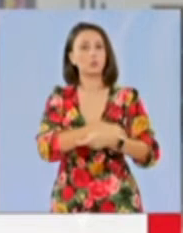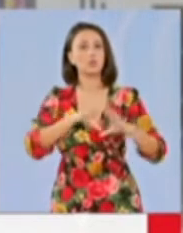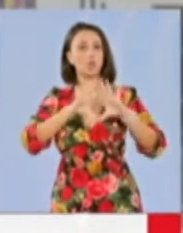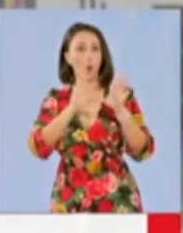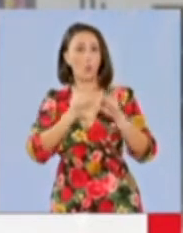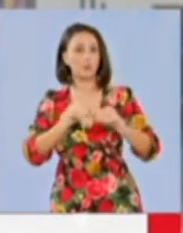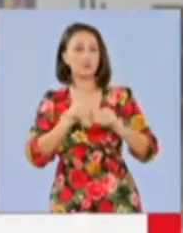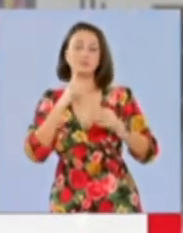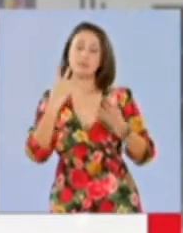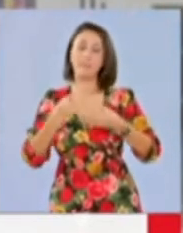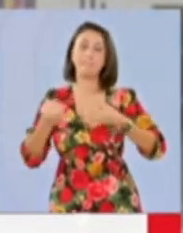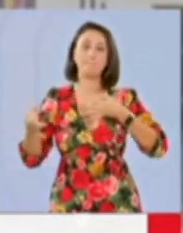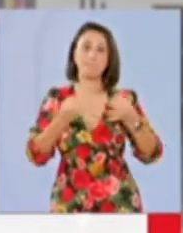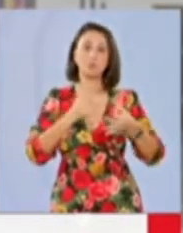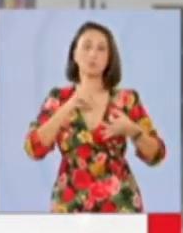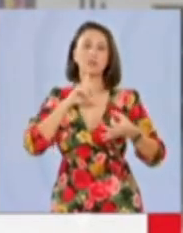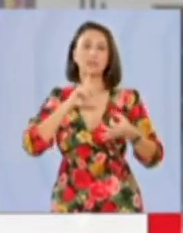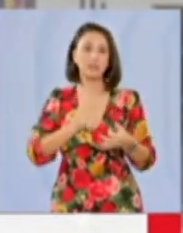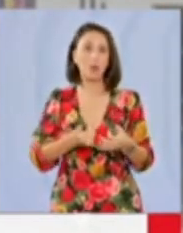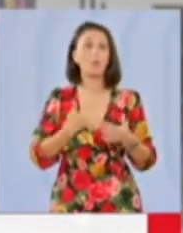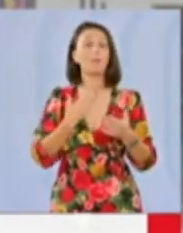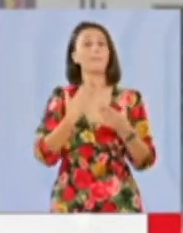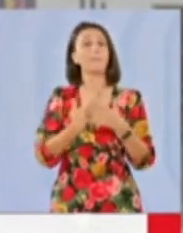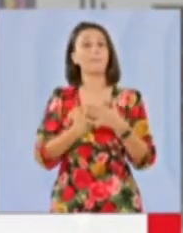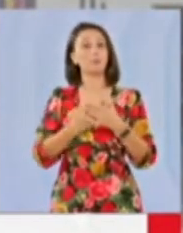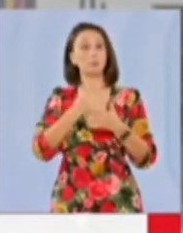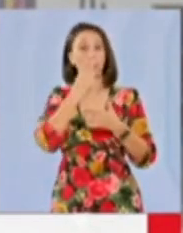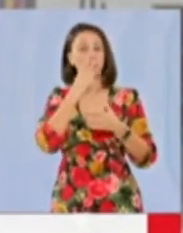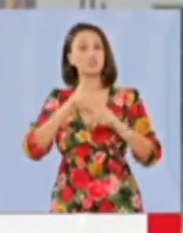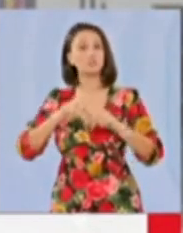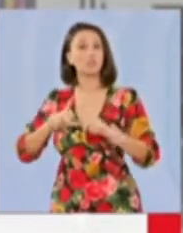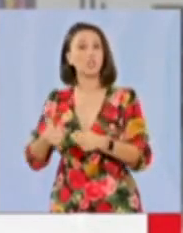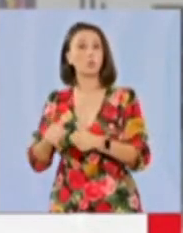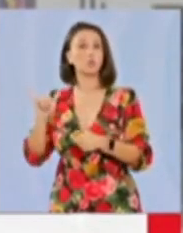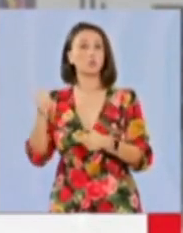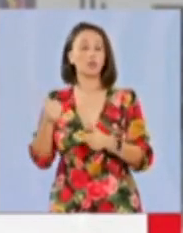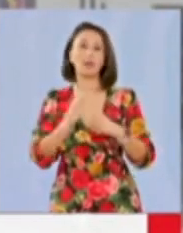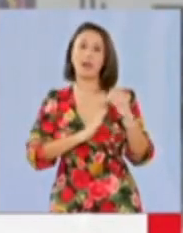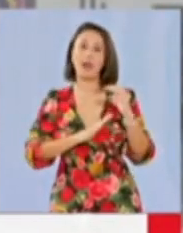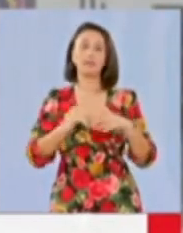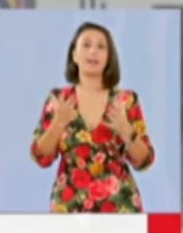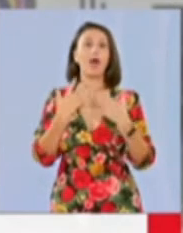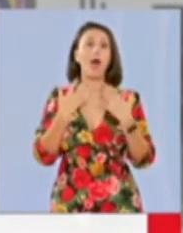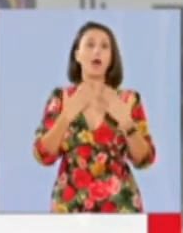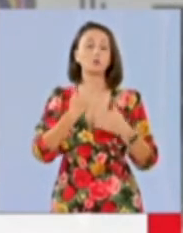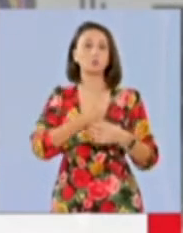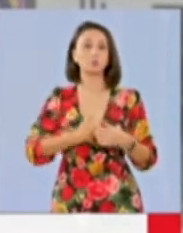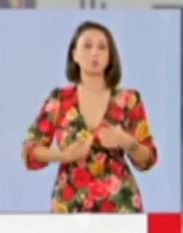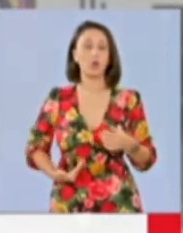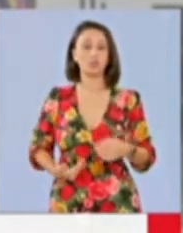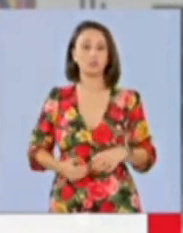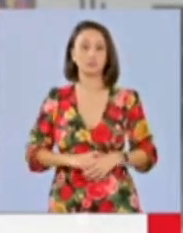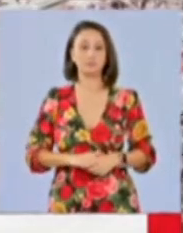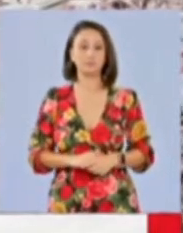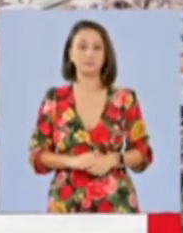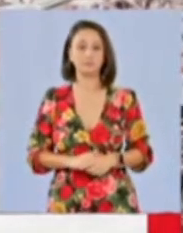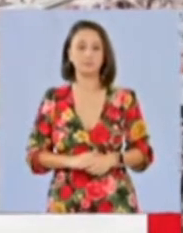să ia măsurile necesare în ceea ce privește deșeurile dar și calitatea aerului din București